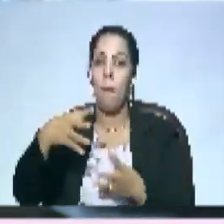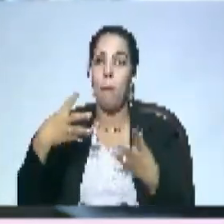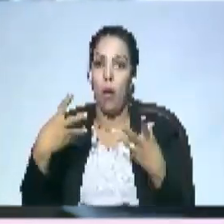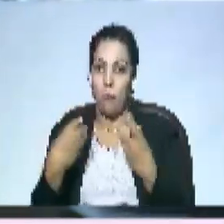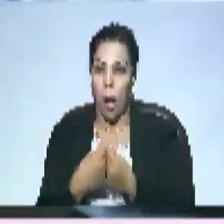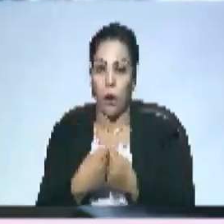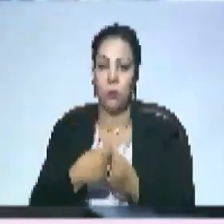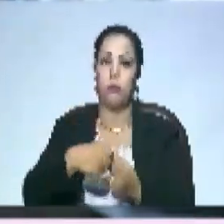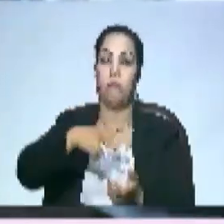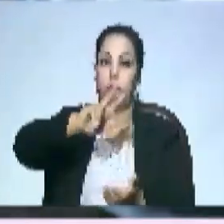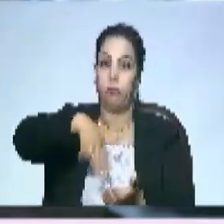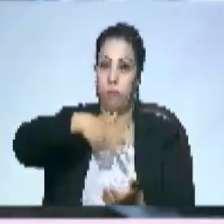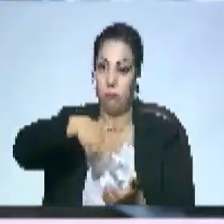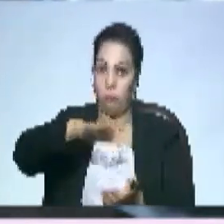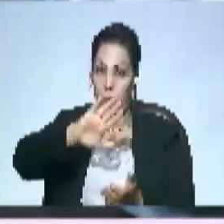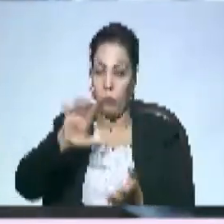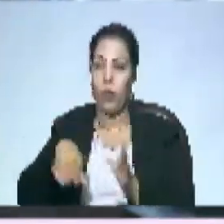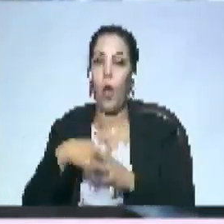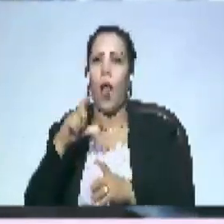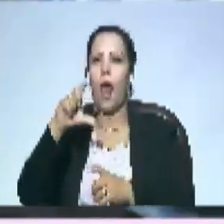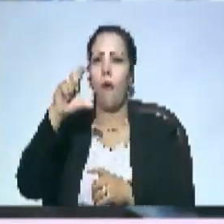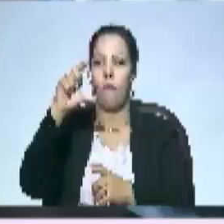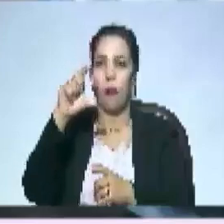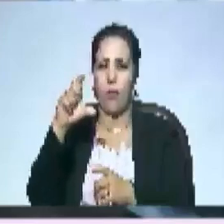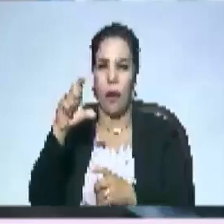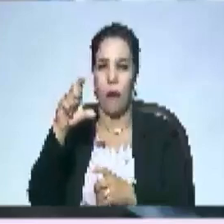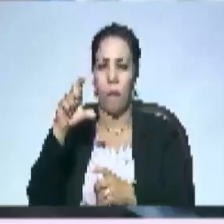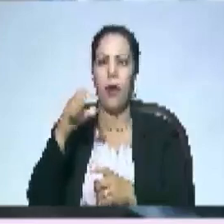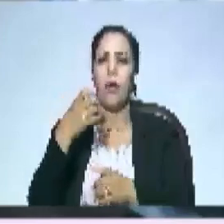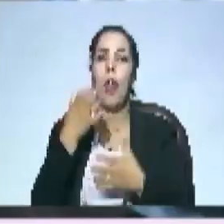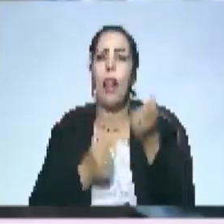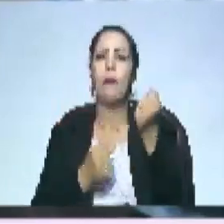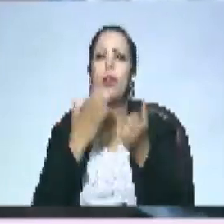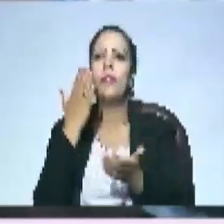البودر، وحطينا عليهم تقريبا فنجان لبن او كوبايه لبن.